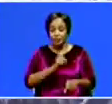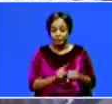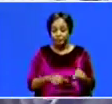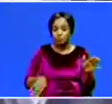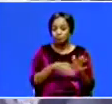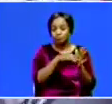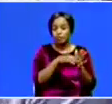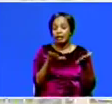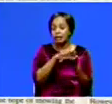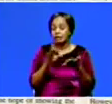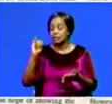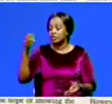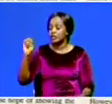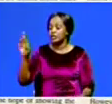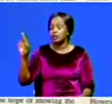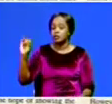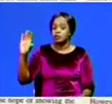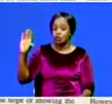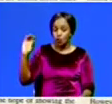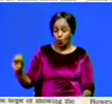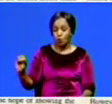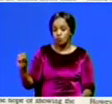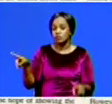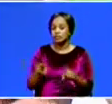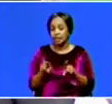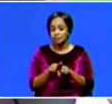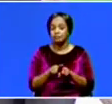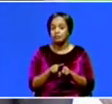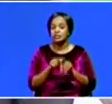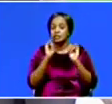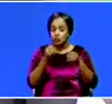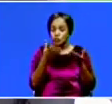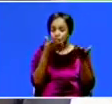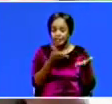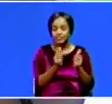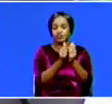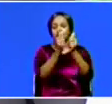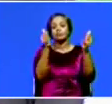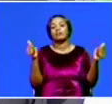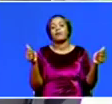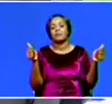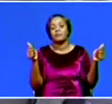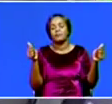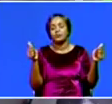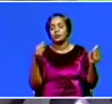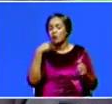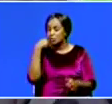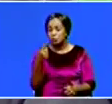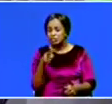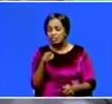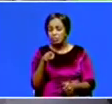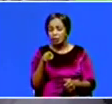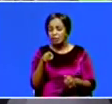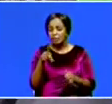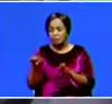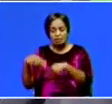mtaa wa Jeriko Lumumba, huku habari hiyo ikiangaziwa magazetini. Katutoa. Akatuambia sio huku tumepewa, nendeni